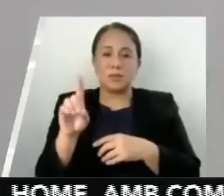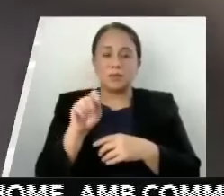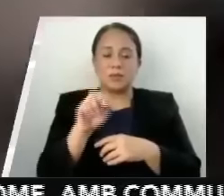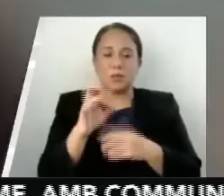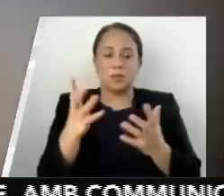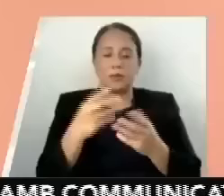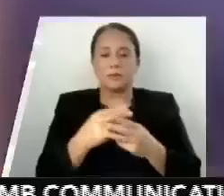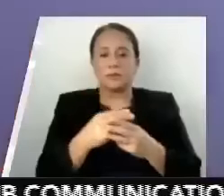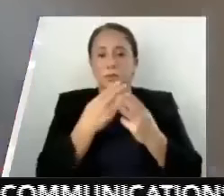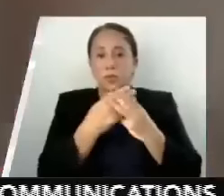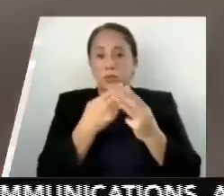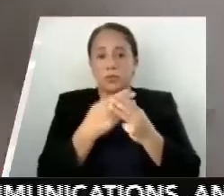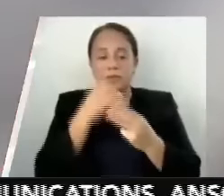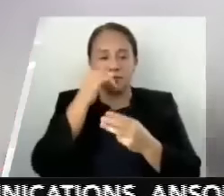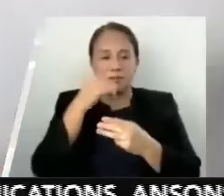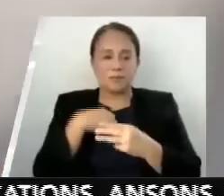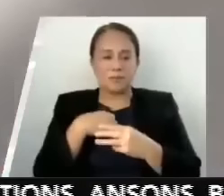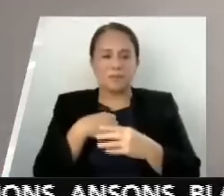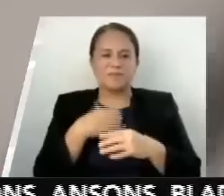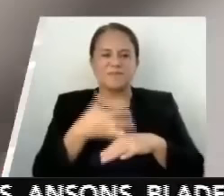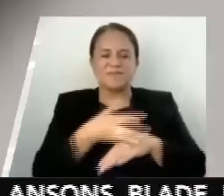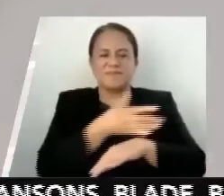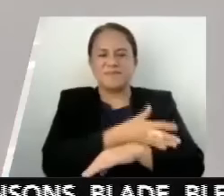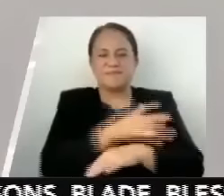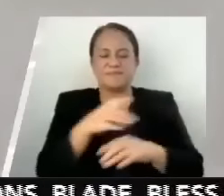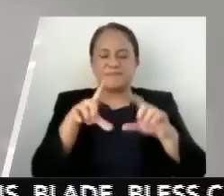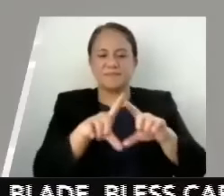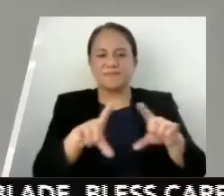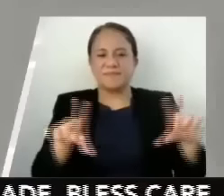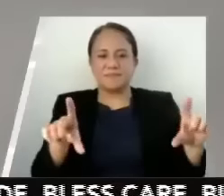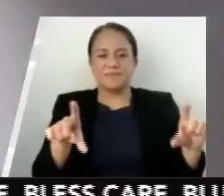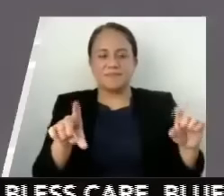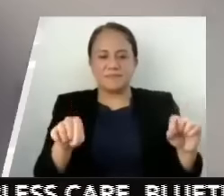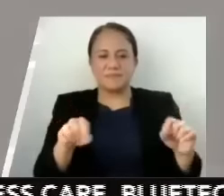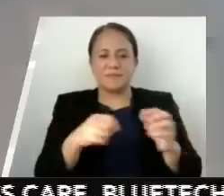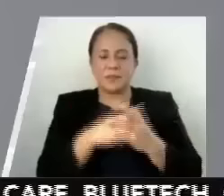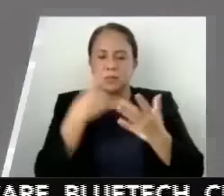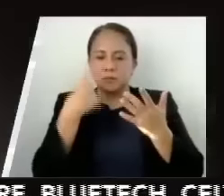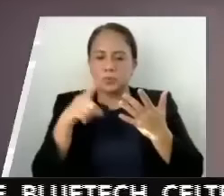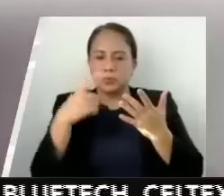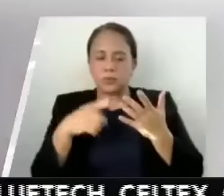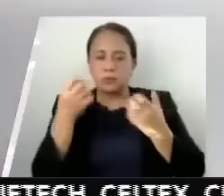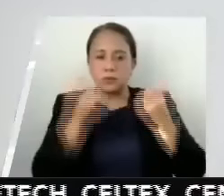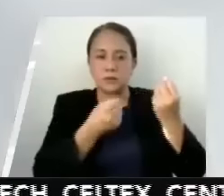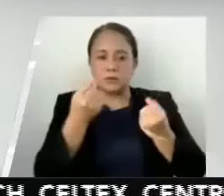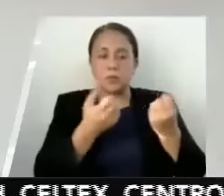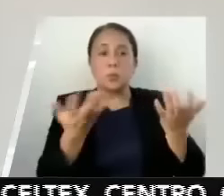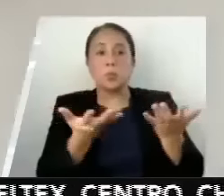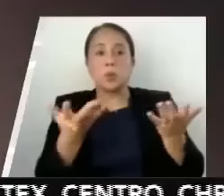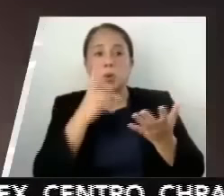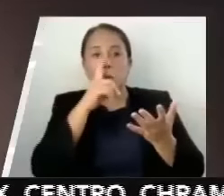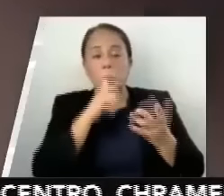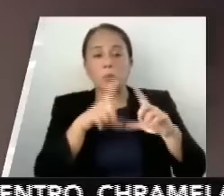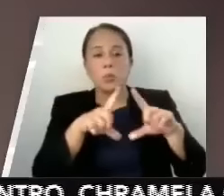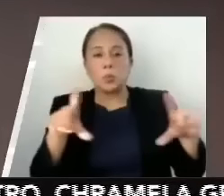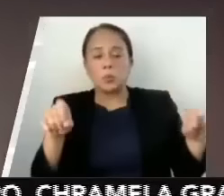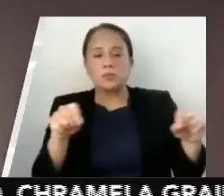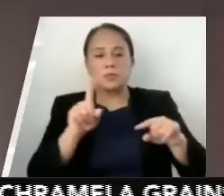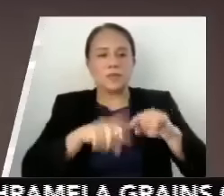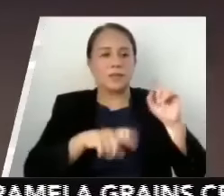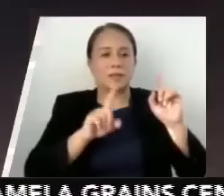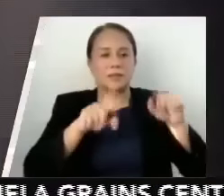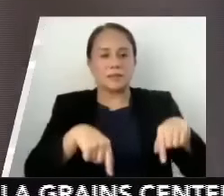kahapon. Improvised daw kasi ang plaka nito. Nang usisain ng driver kung saan ang plaka nito, hindi siya makasagot. Lisensya,